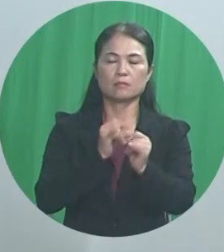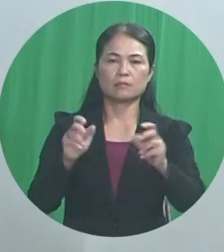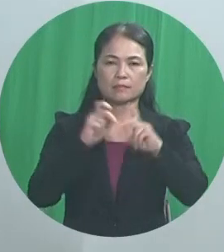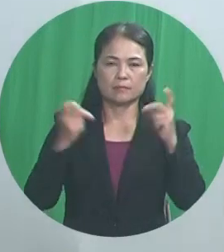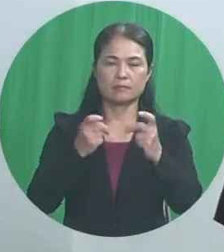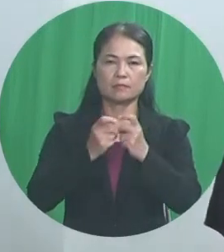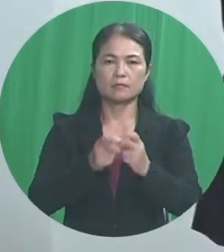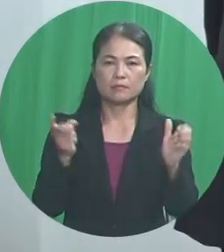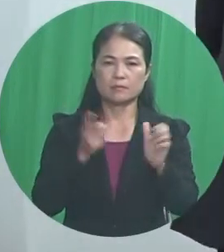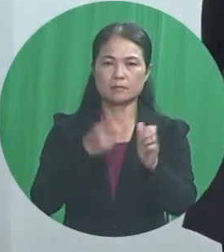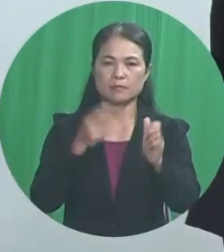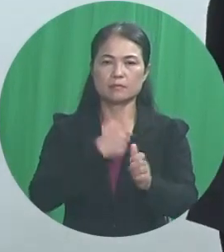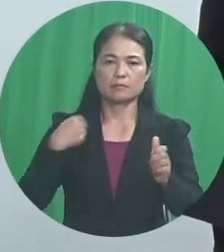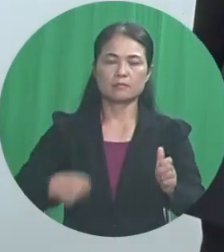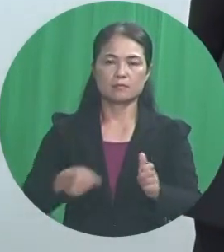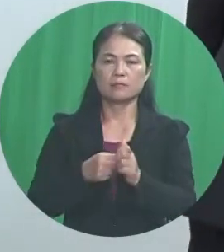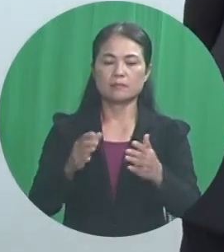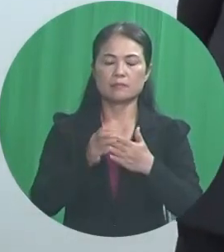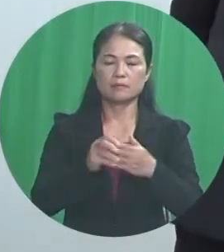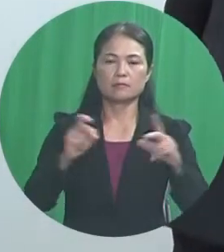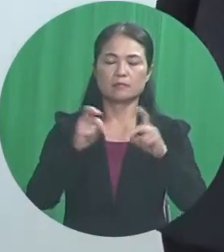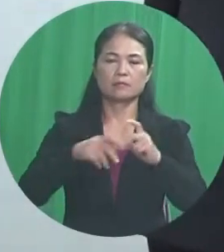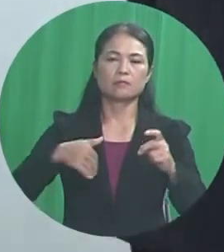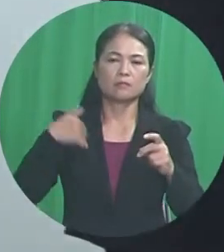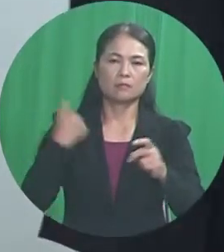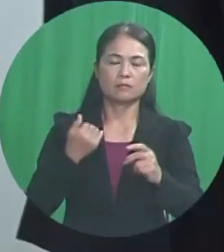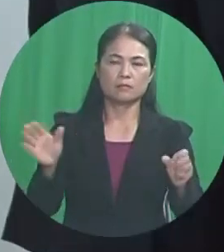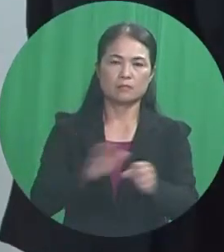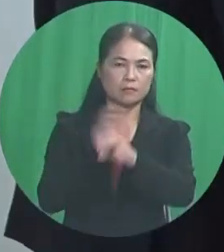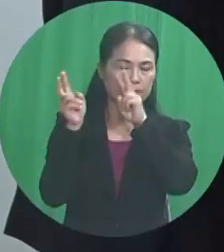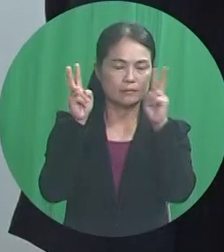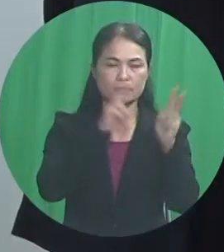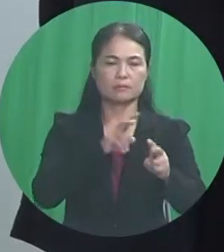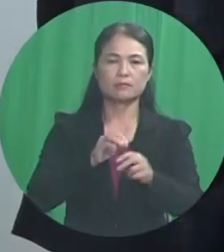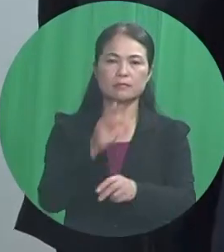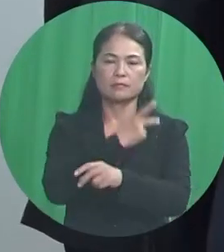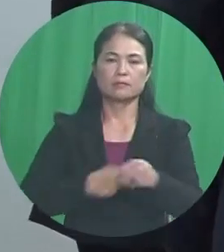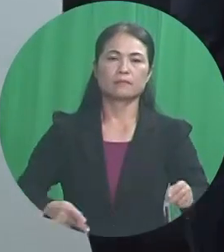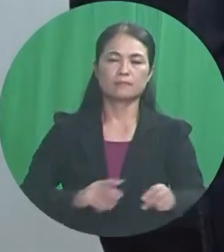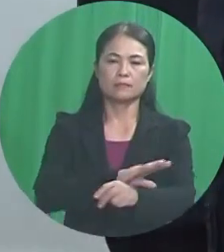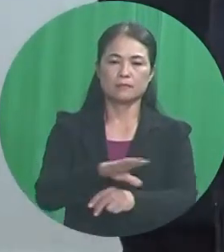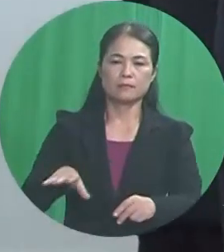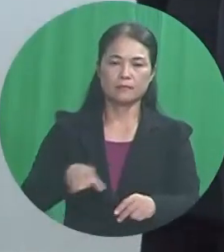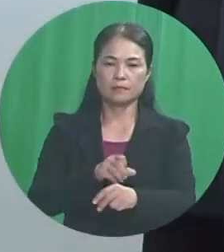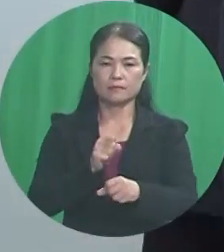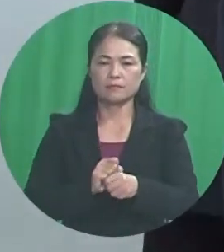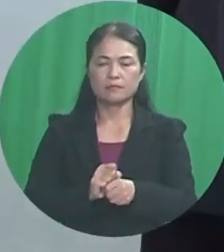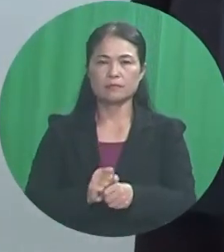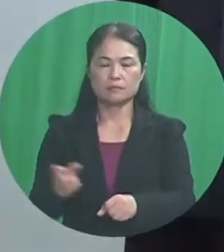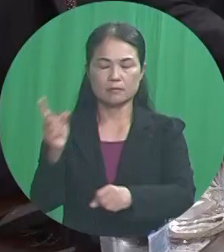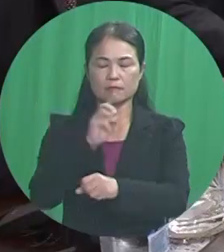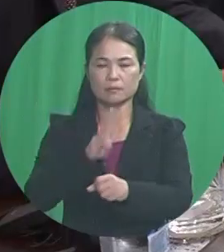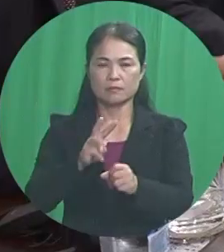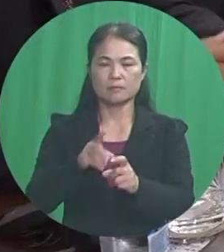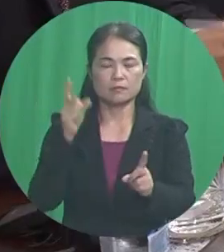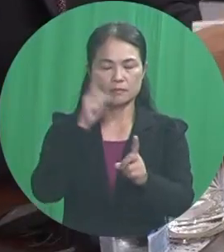មាធិការមជ្ឈិមបកកុម្មុយនីស្តចិនបានដឹកនាំគណៈប្រតិភូមកបំពេញទស្សនកិច្ចនៅព្រះរាជាណាចក្រកម្ពុជាចាប់ពីថ្ងៃទី